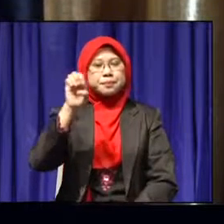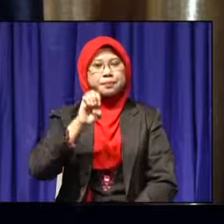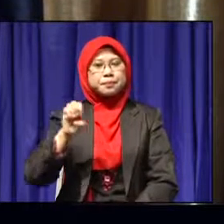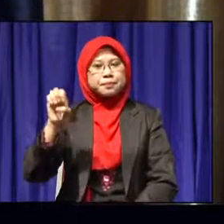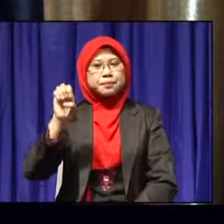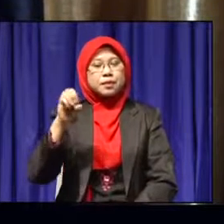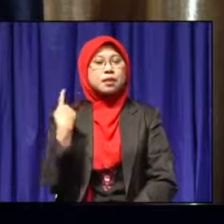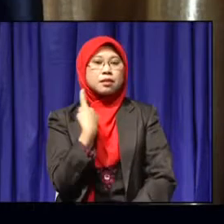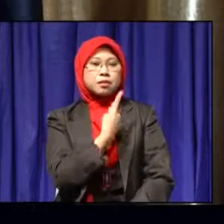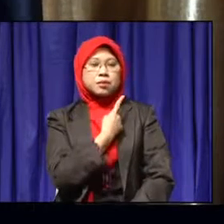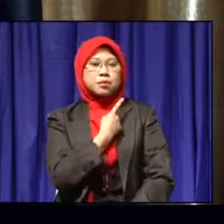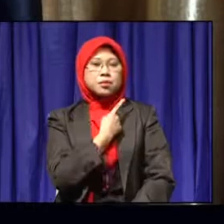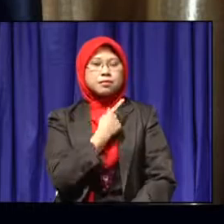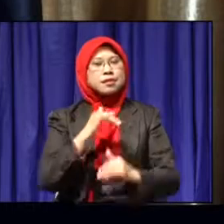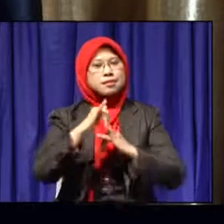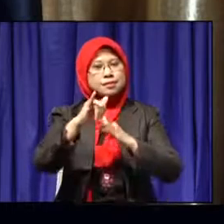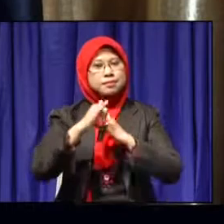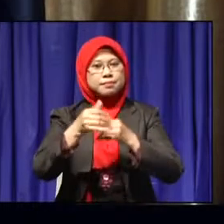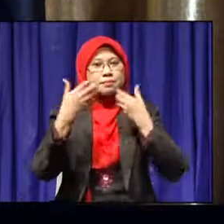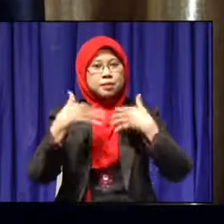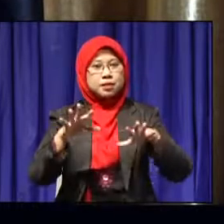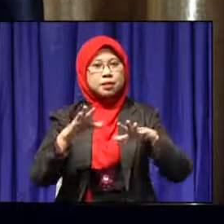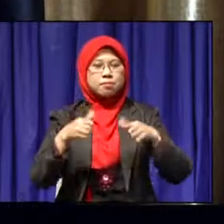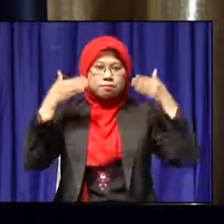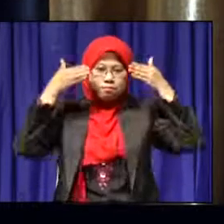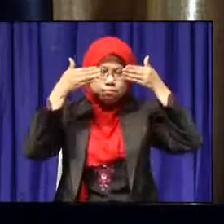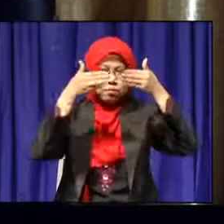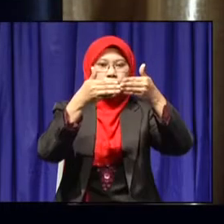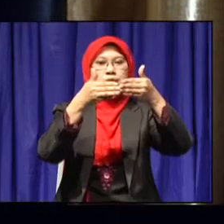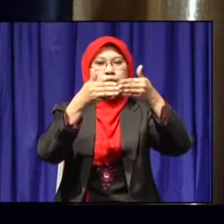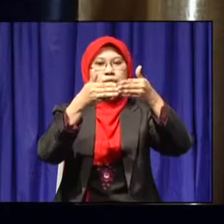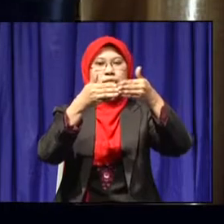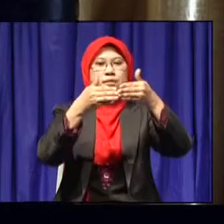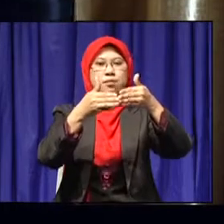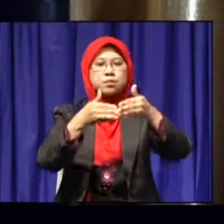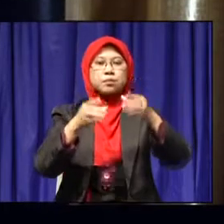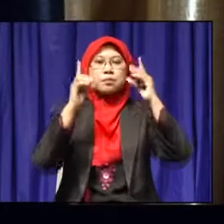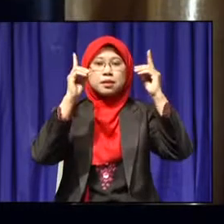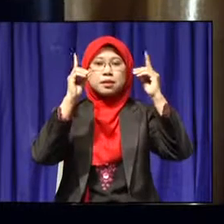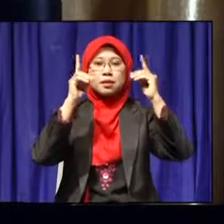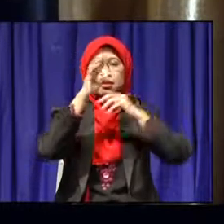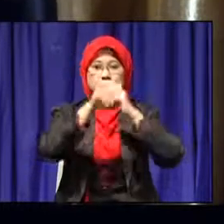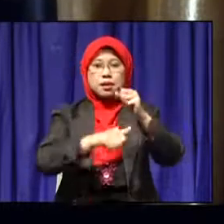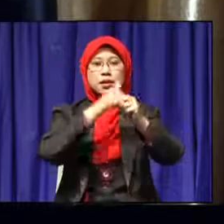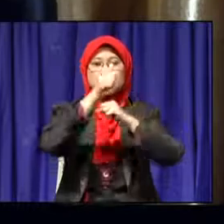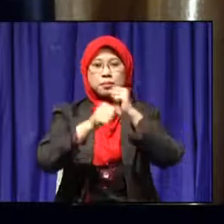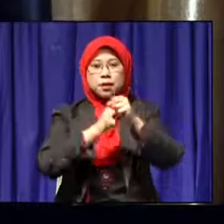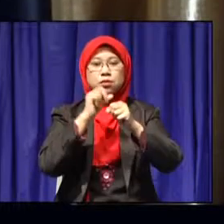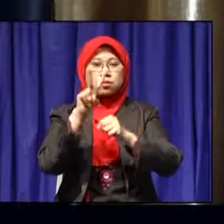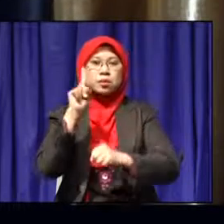kami juga telah telah memberi penekanan pada pendidikan abad ke-21